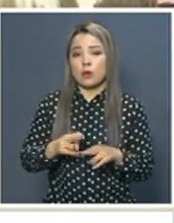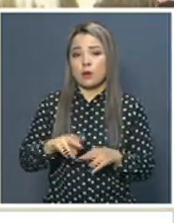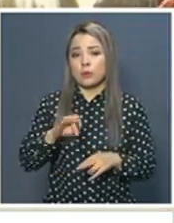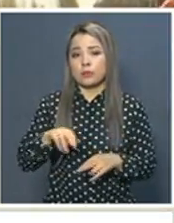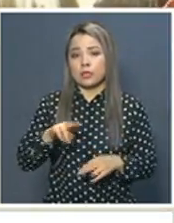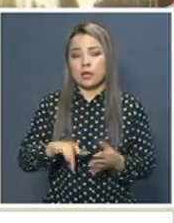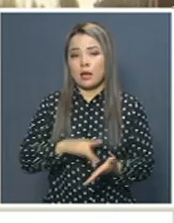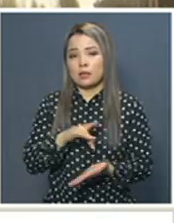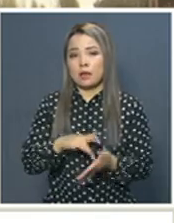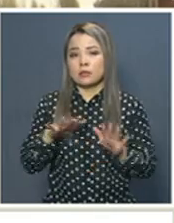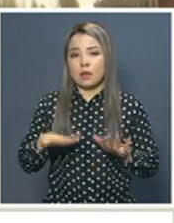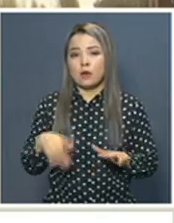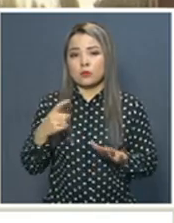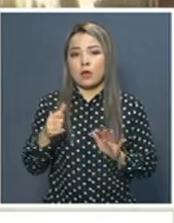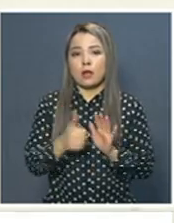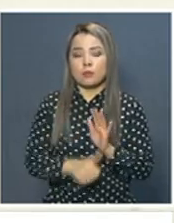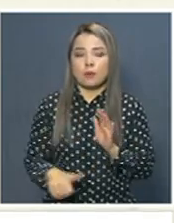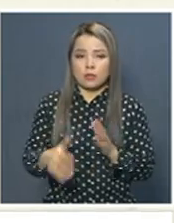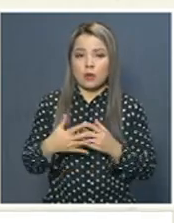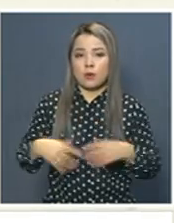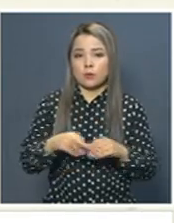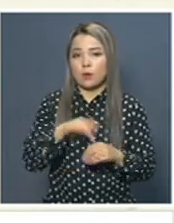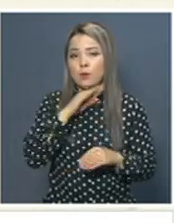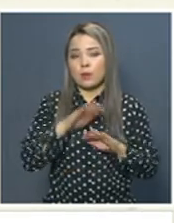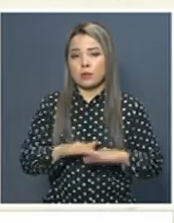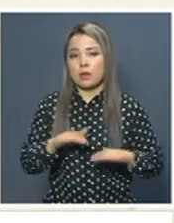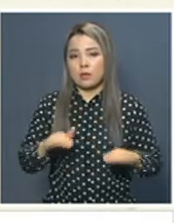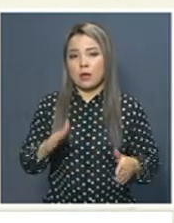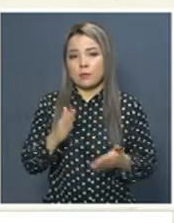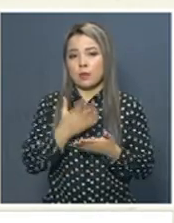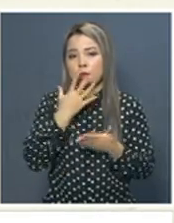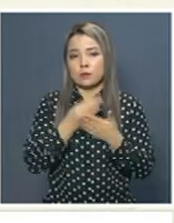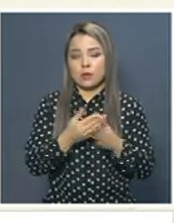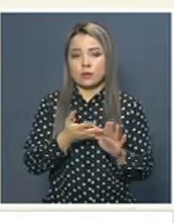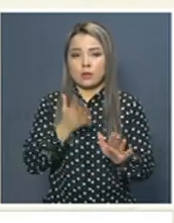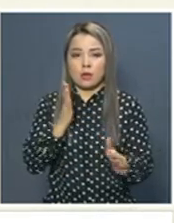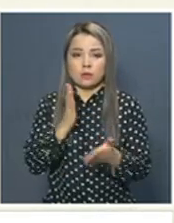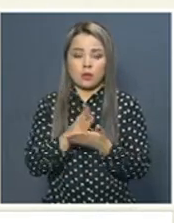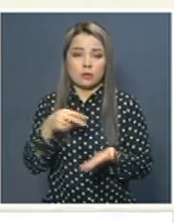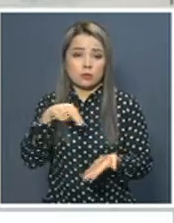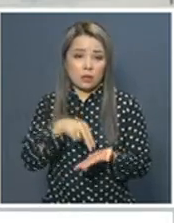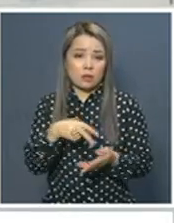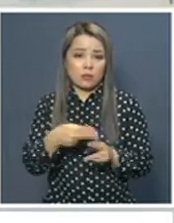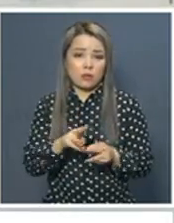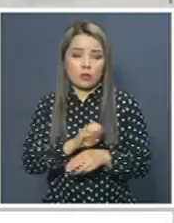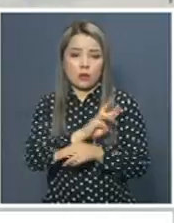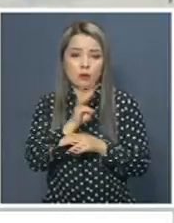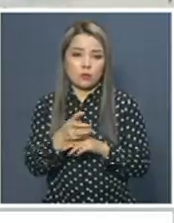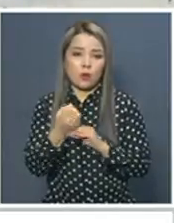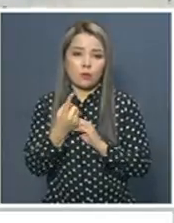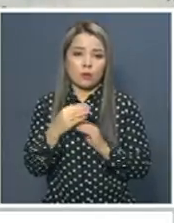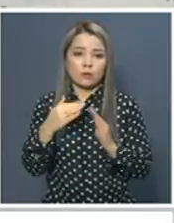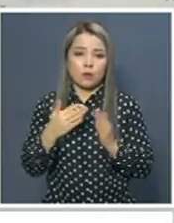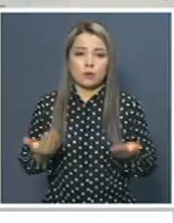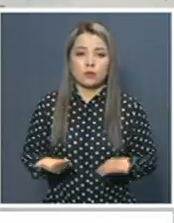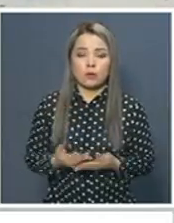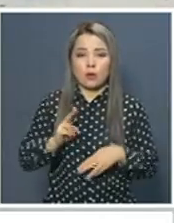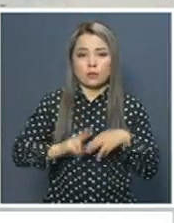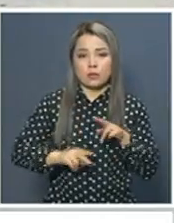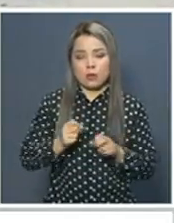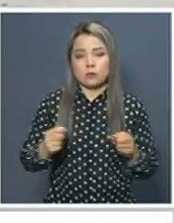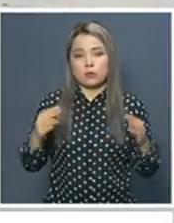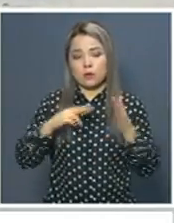қаласы бойынша 160 көпбалалы отбасы кезекте тұр. Оларды толық баспанамен қамту үшін барлығы 11 көпқабатты тұрғын үй